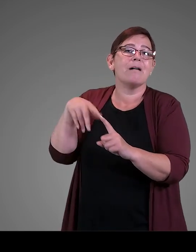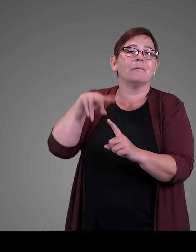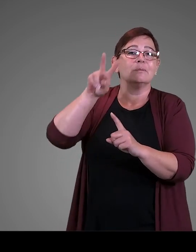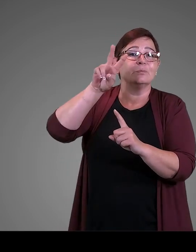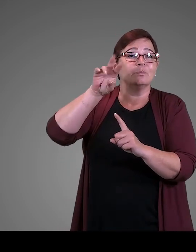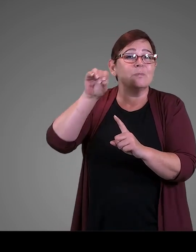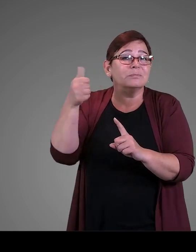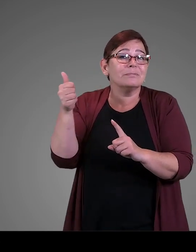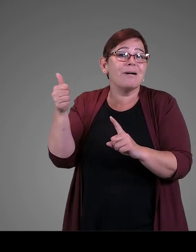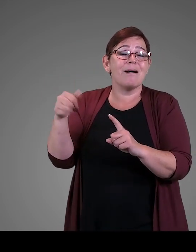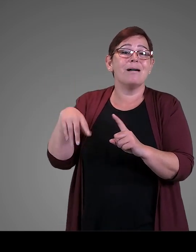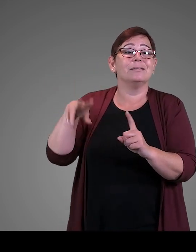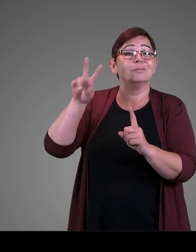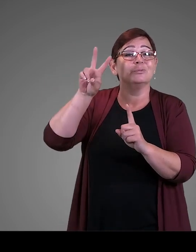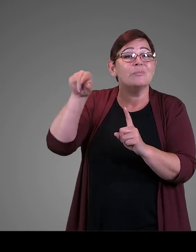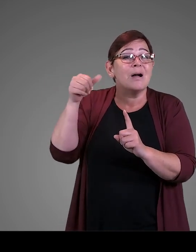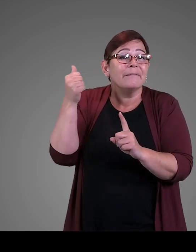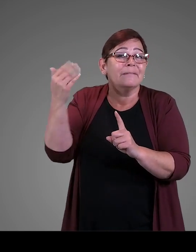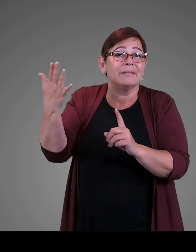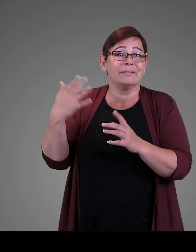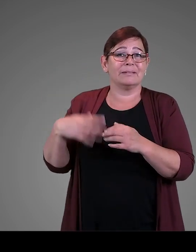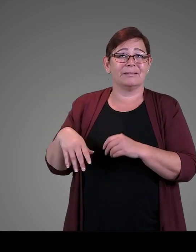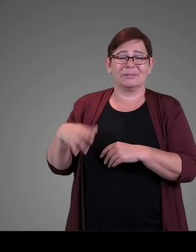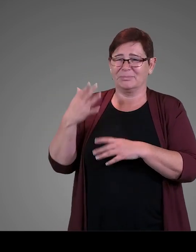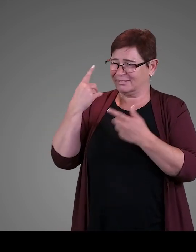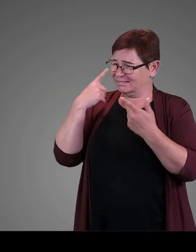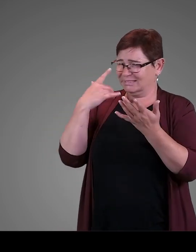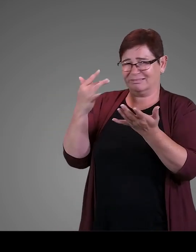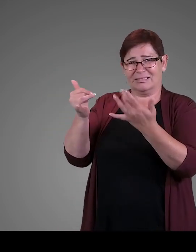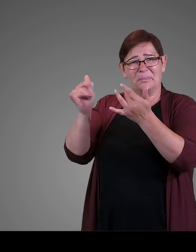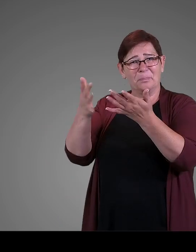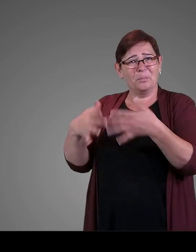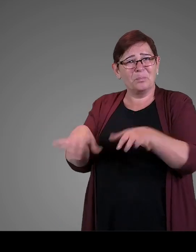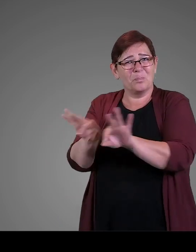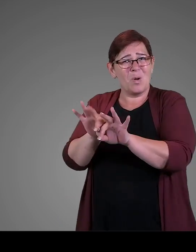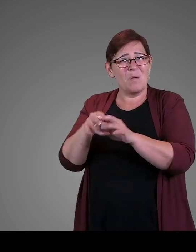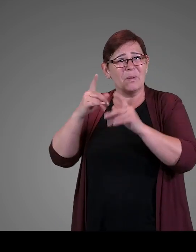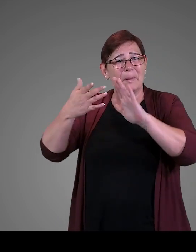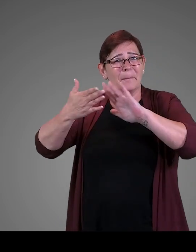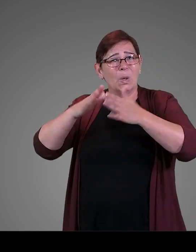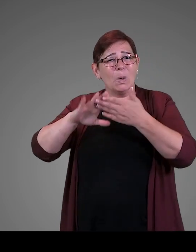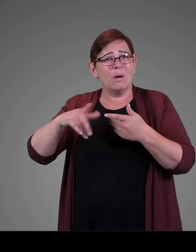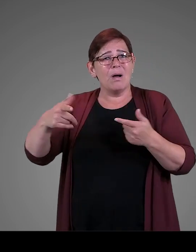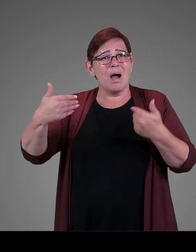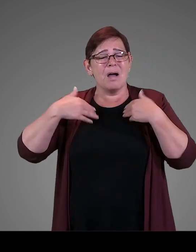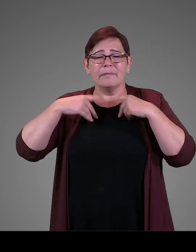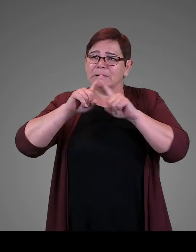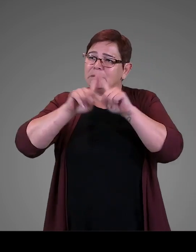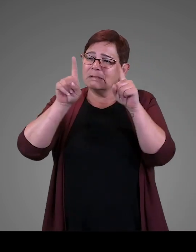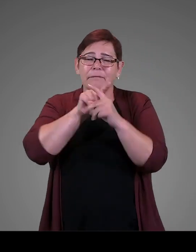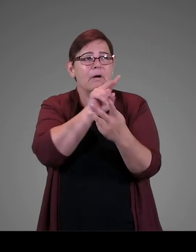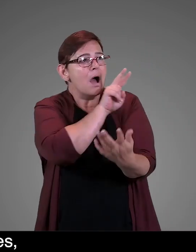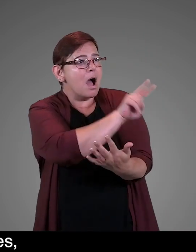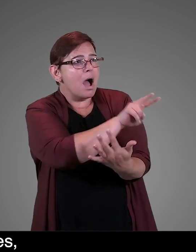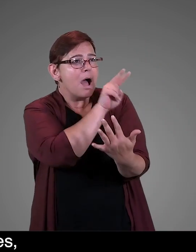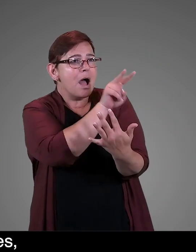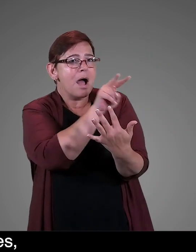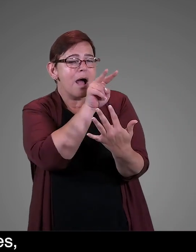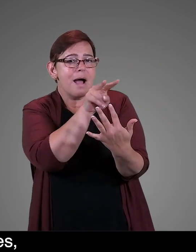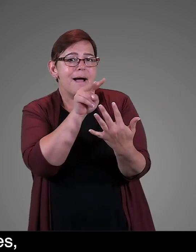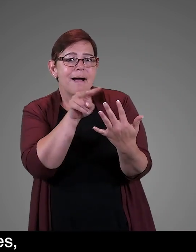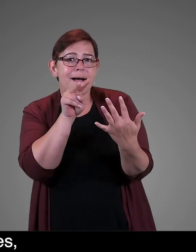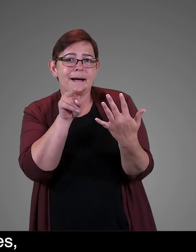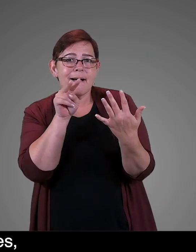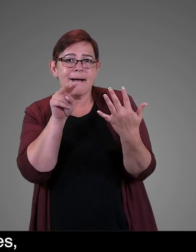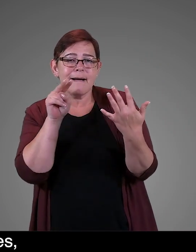en 95, en 2000, en 2005, en 2010 et en 2015, parce que je pense que c'est important dans notre communauté d'avoir des points de vue,